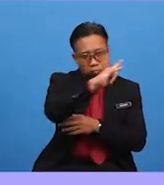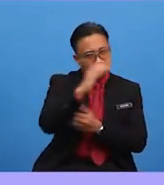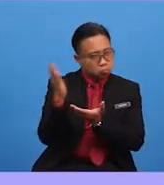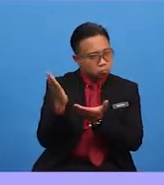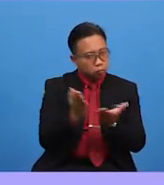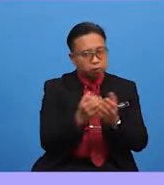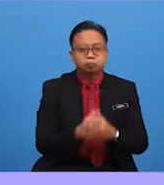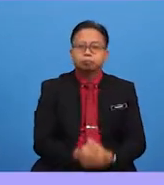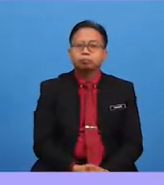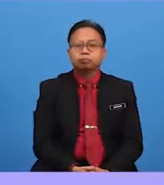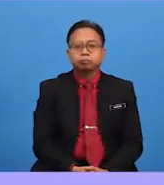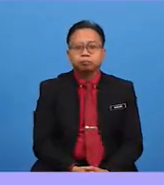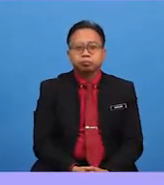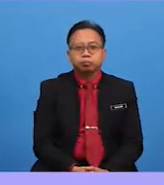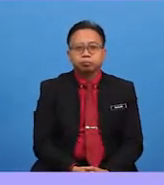Juruterbang.